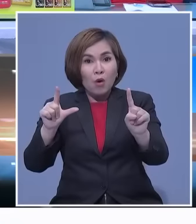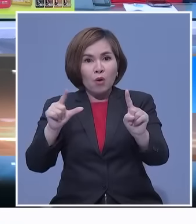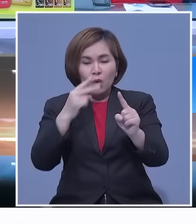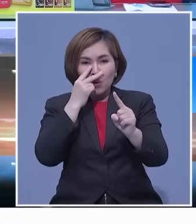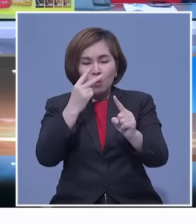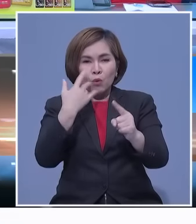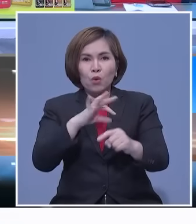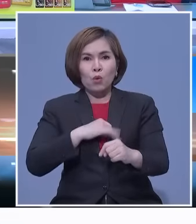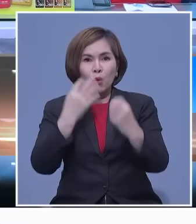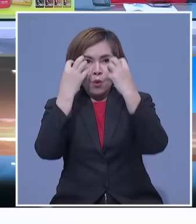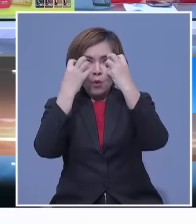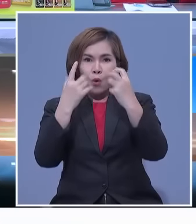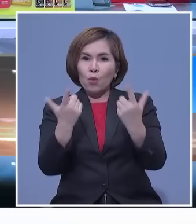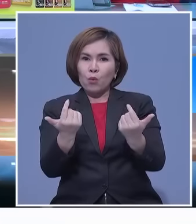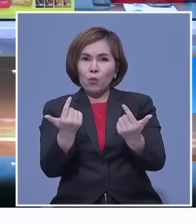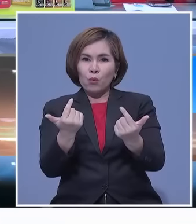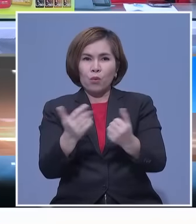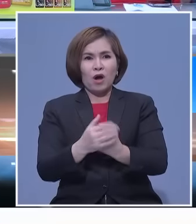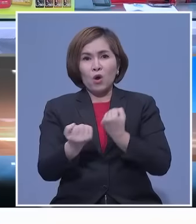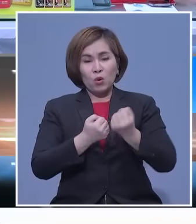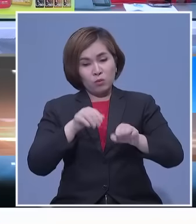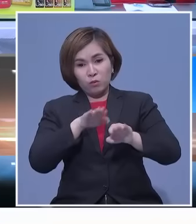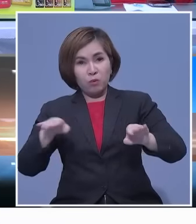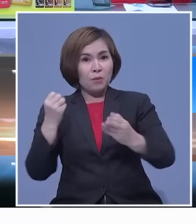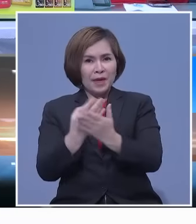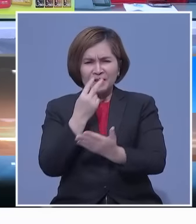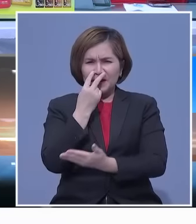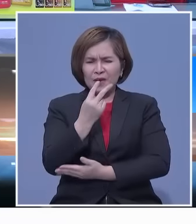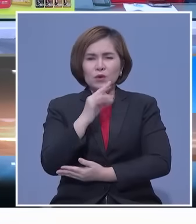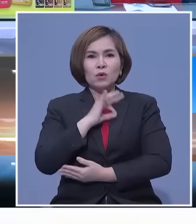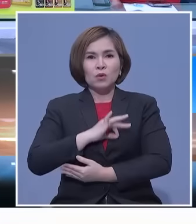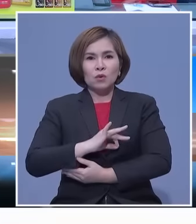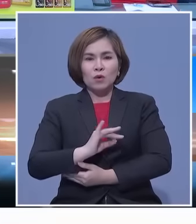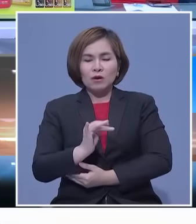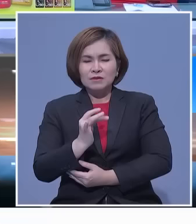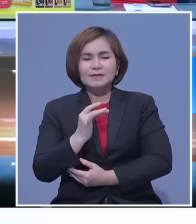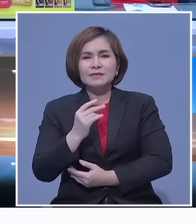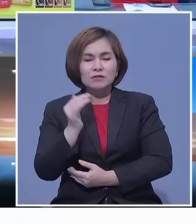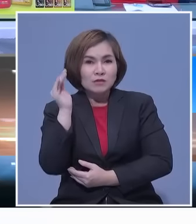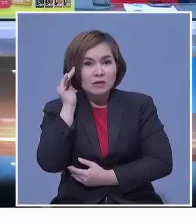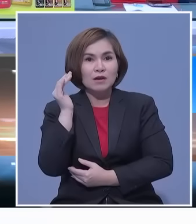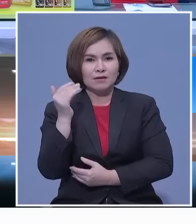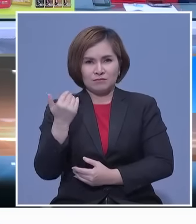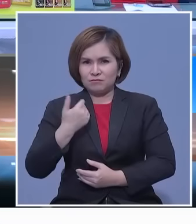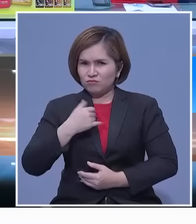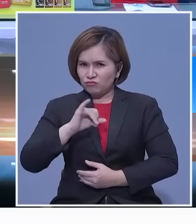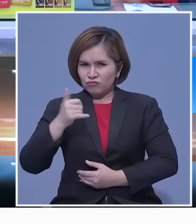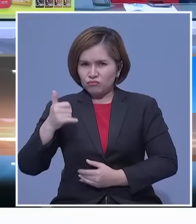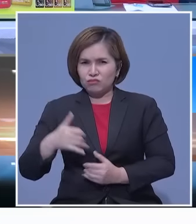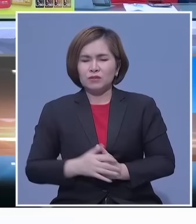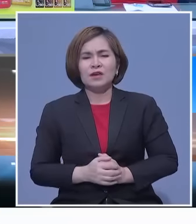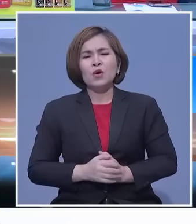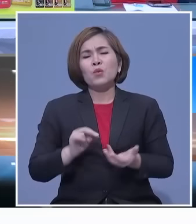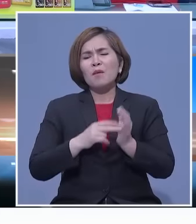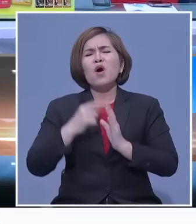ตาลุกวางสิแล้วด้านหน้าโฮนี่ซุเปอร์คารจอดเต็มเลยนะบรรยากาศบางทีถ้าเราจิตอ่อนจริงๆนะมันเออมันชวนไปแม้เราจะ